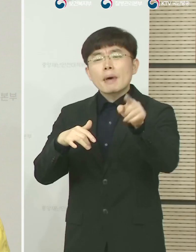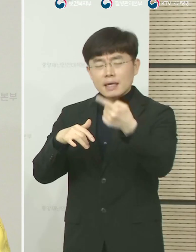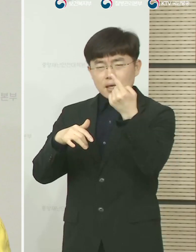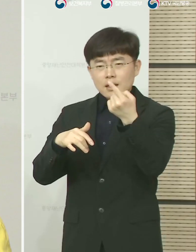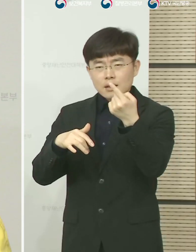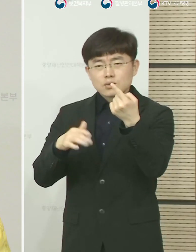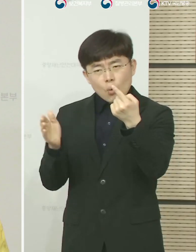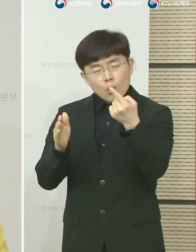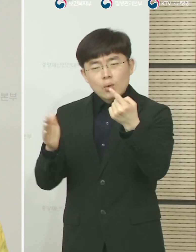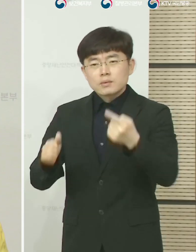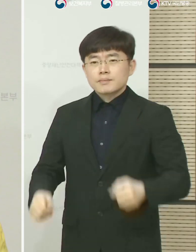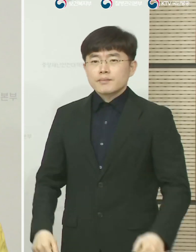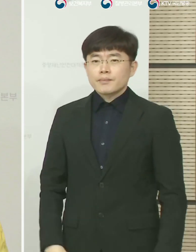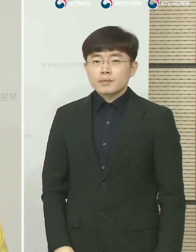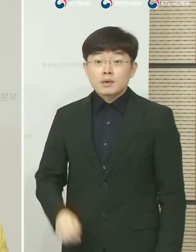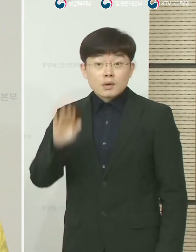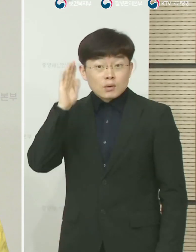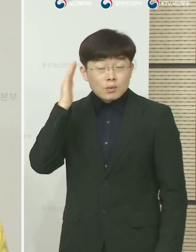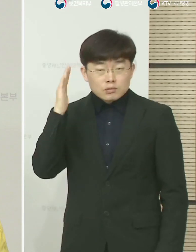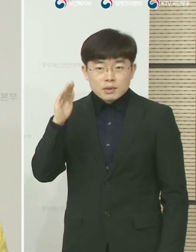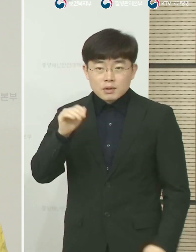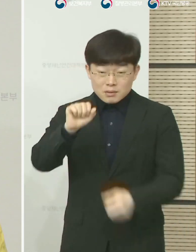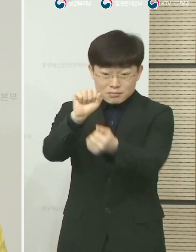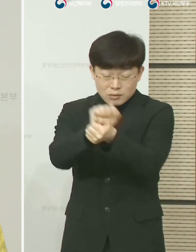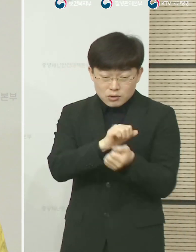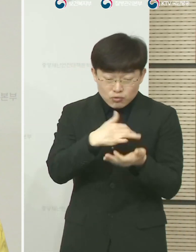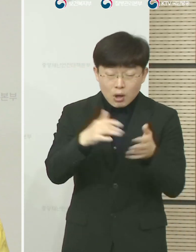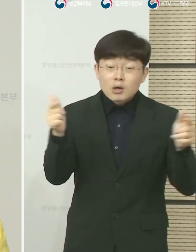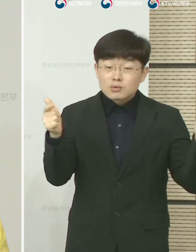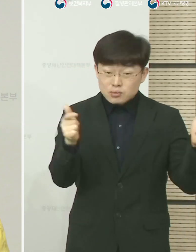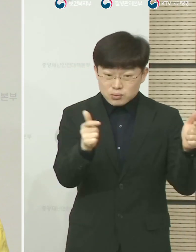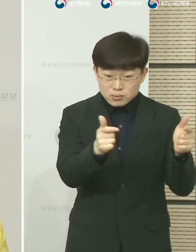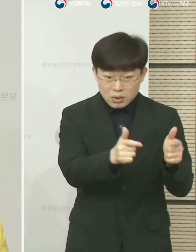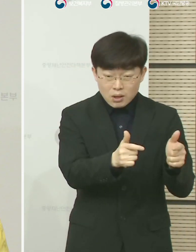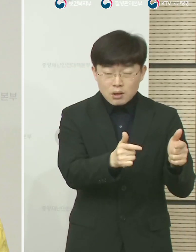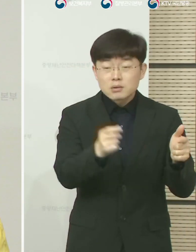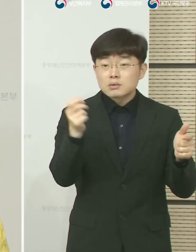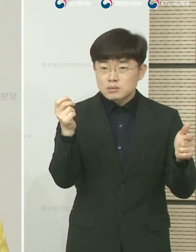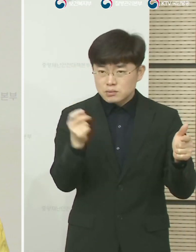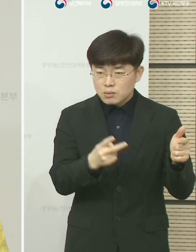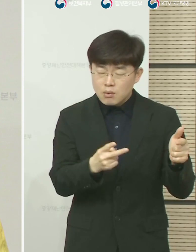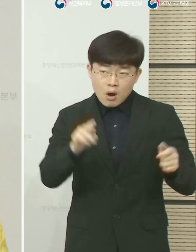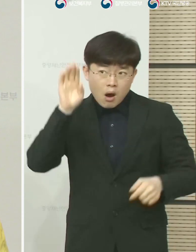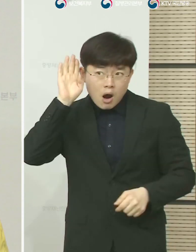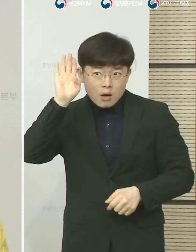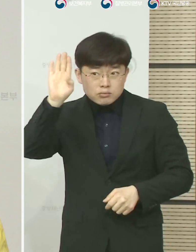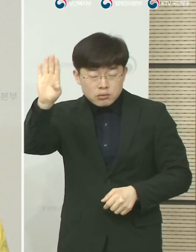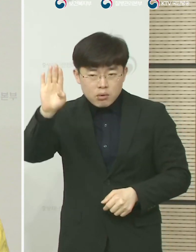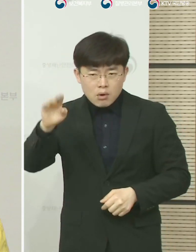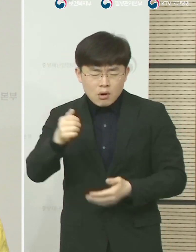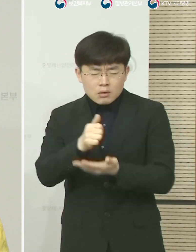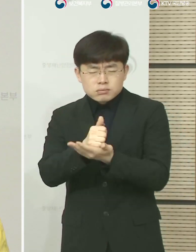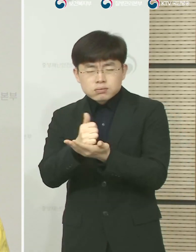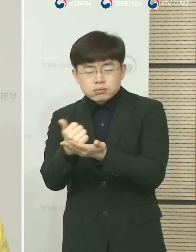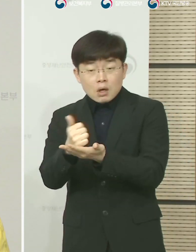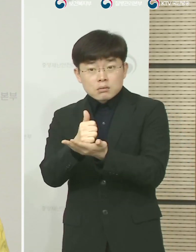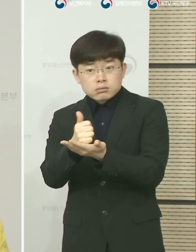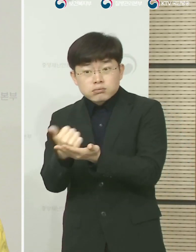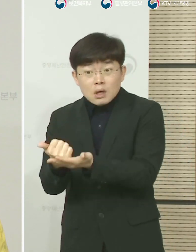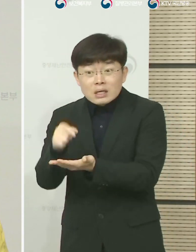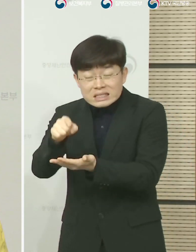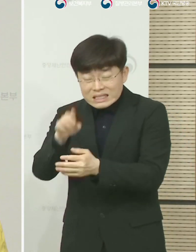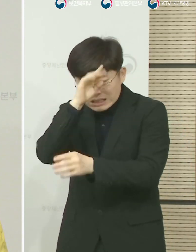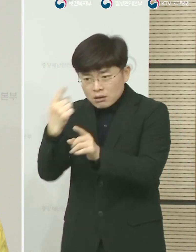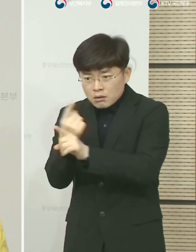조금 비교적 과거에 비해서는 좀 줄어들었고 그래서 저희가 앞으로는 중환자에 대한